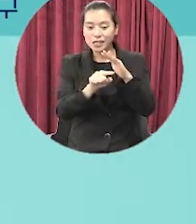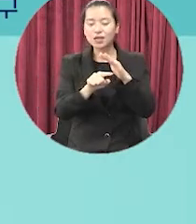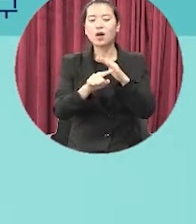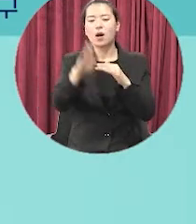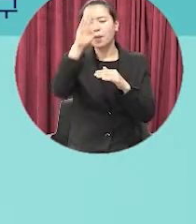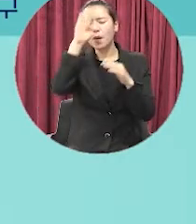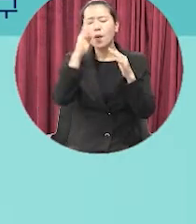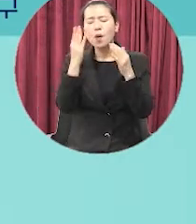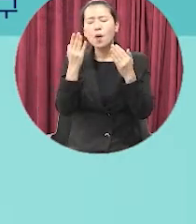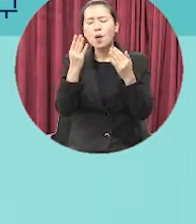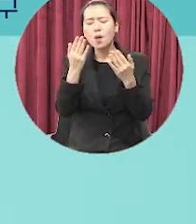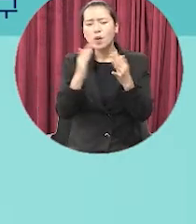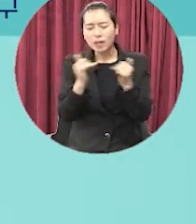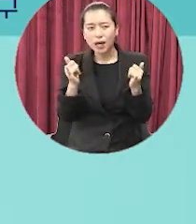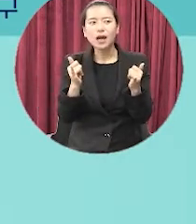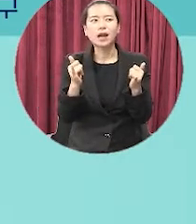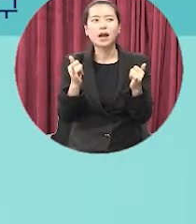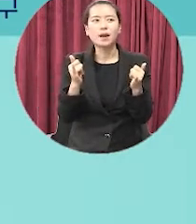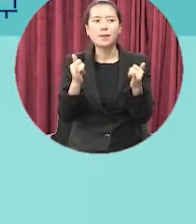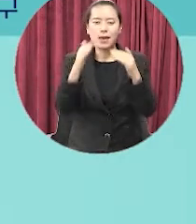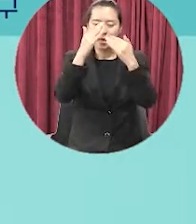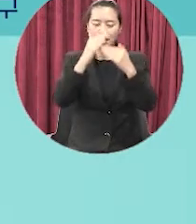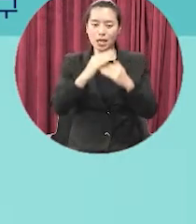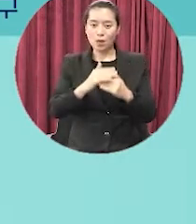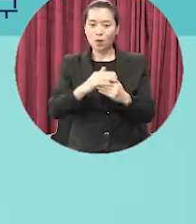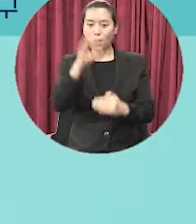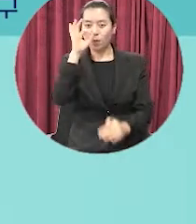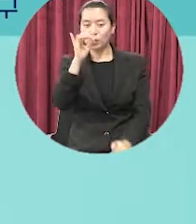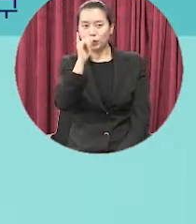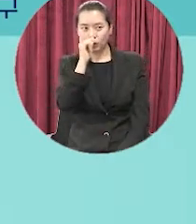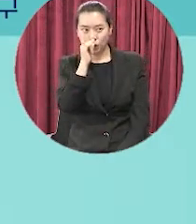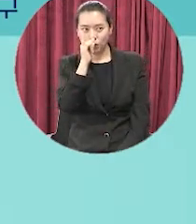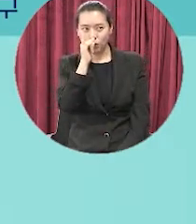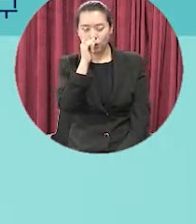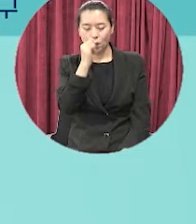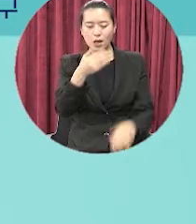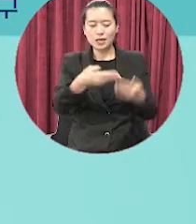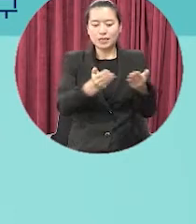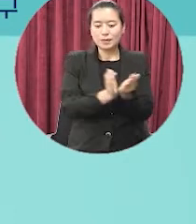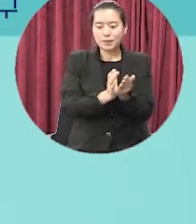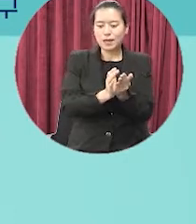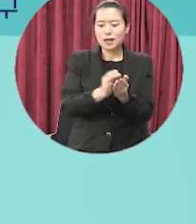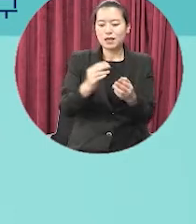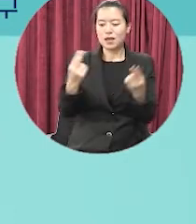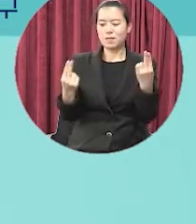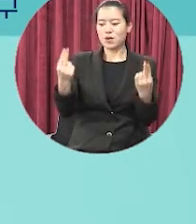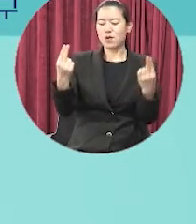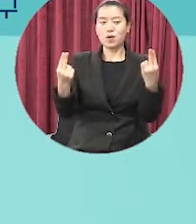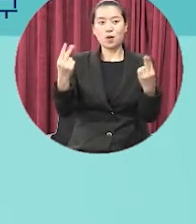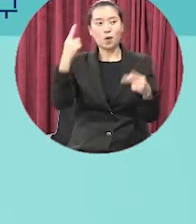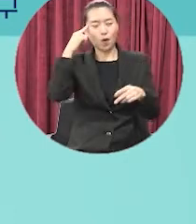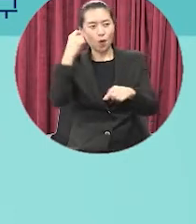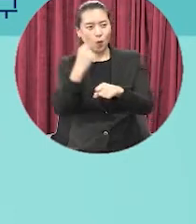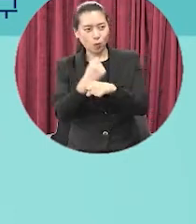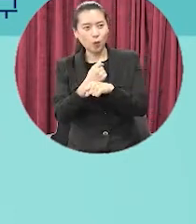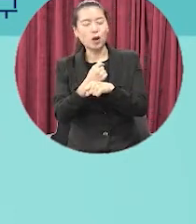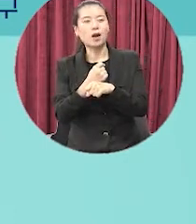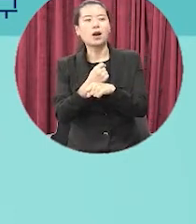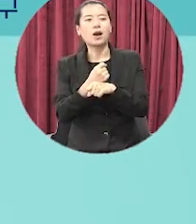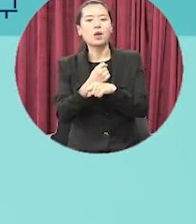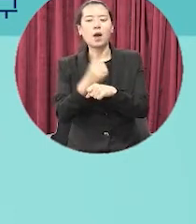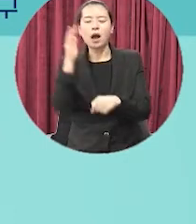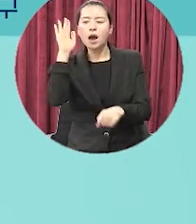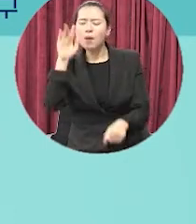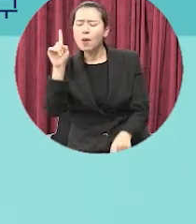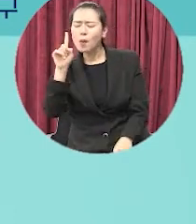코털을 세상 할 수 있으며 st 메이션 을 통해 집단 비교 연구 그리고 프릭션 을 이용하여 2층 모델 개발